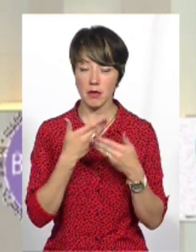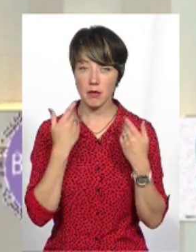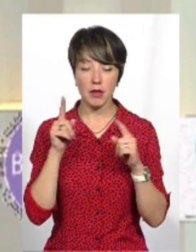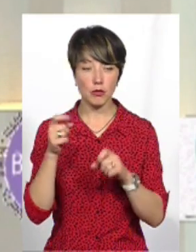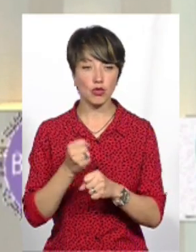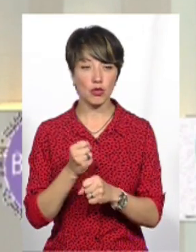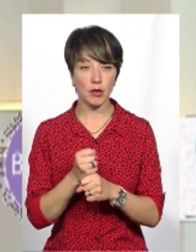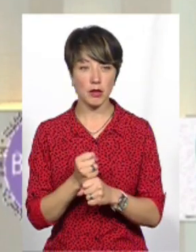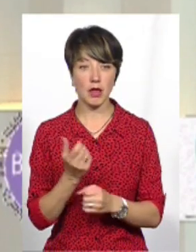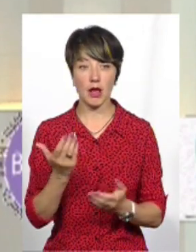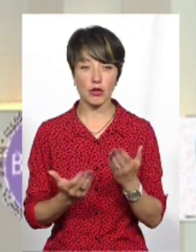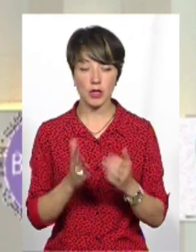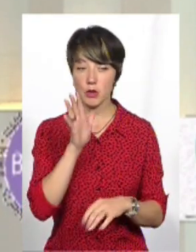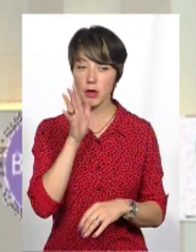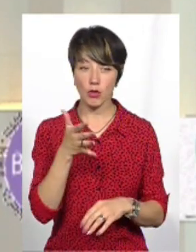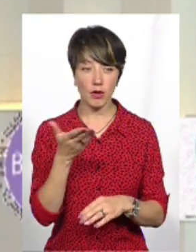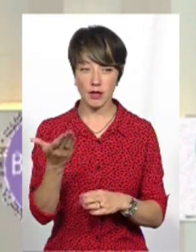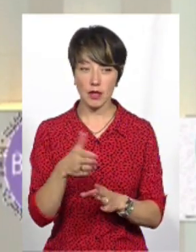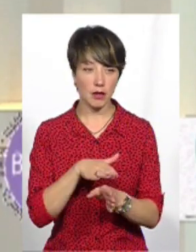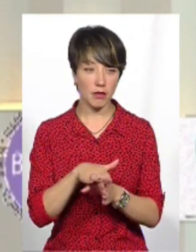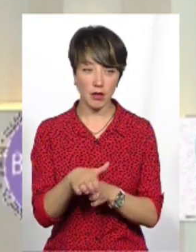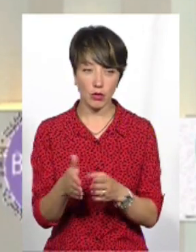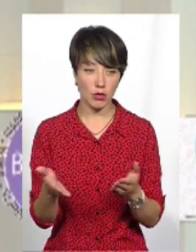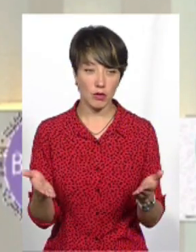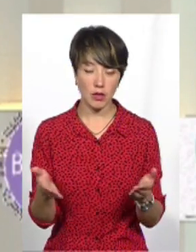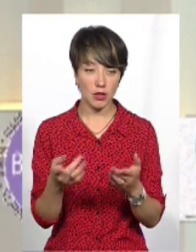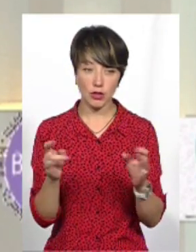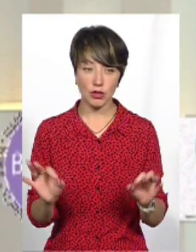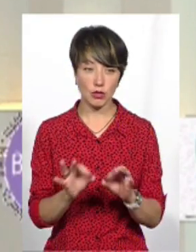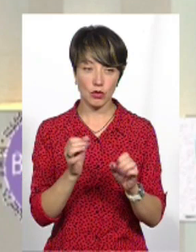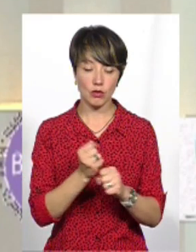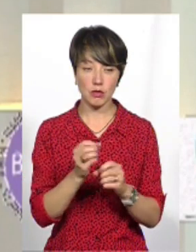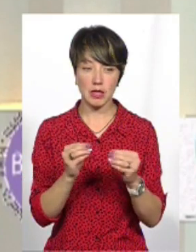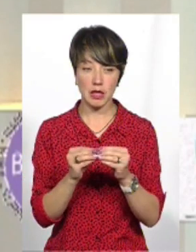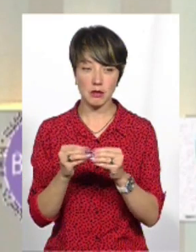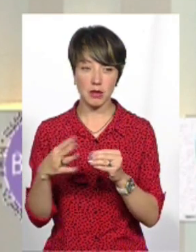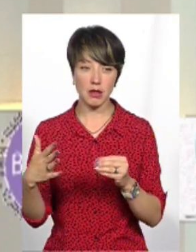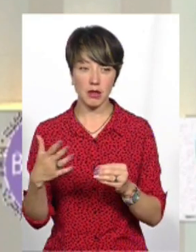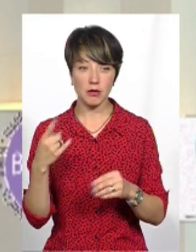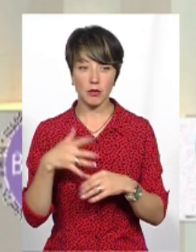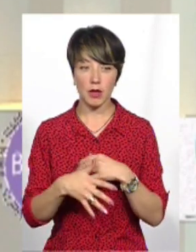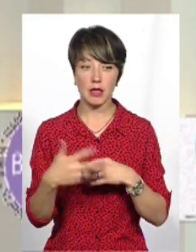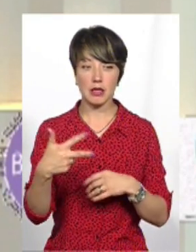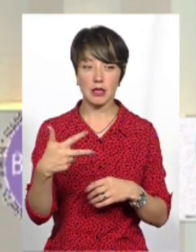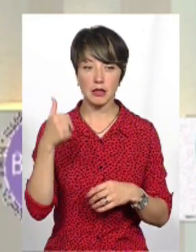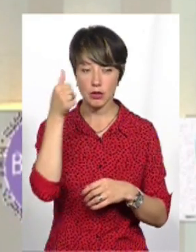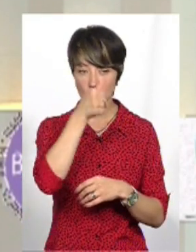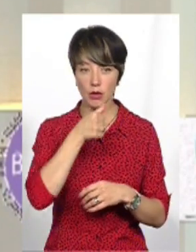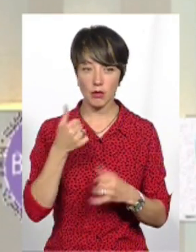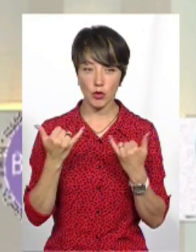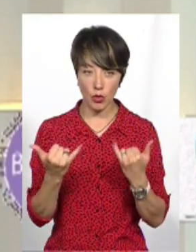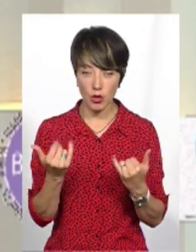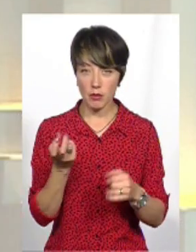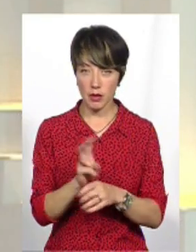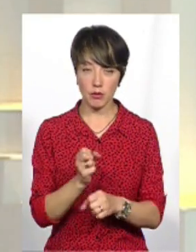там що робити. Чому? Тому що якщо за 5 років ти не зробив, ну, то ти вже не зробиш і за 10-15. Понимаєте, у нас 30 років ходять і кажуть, що от ми